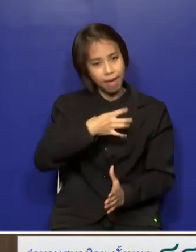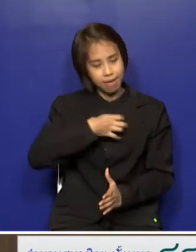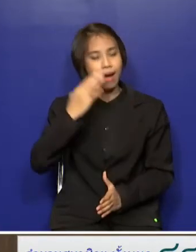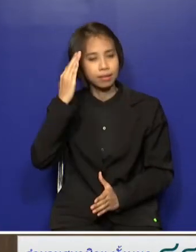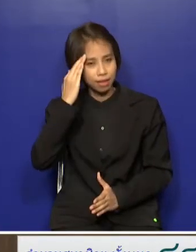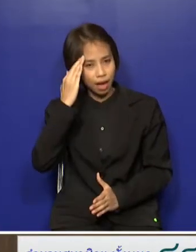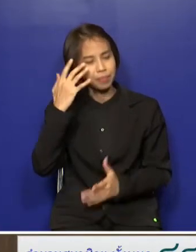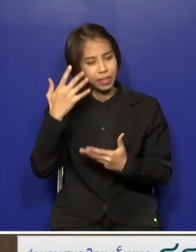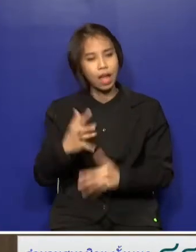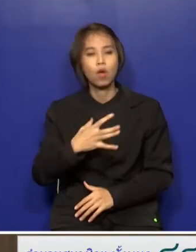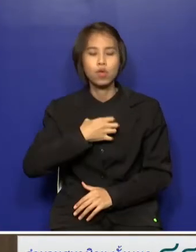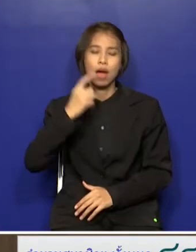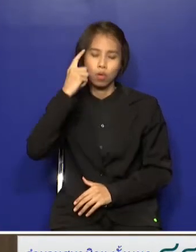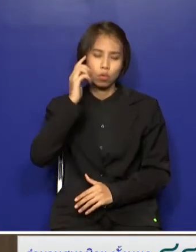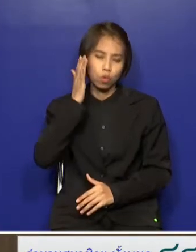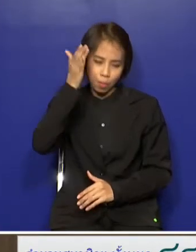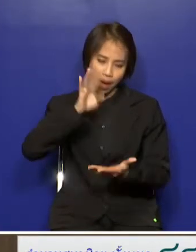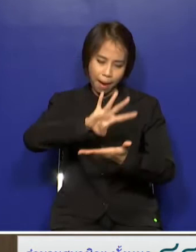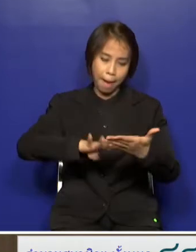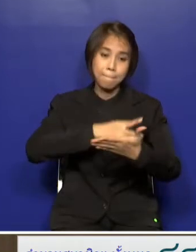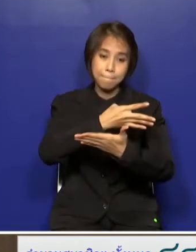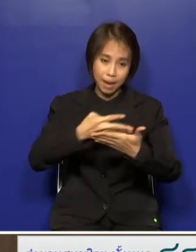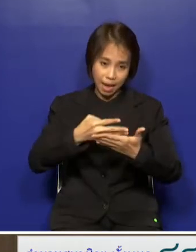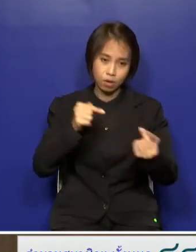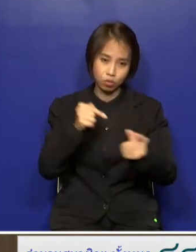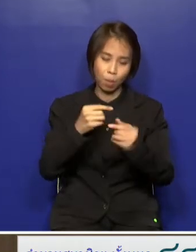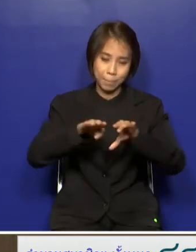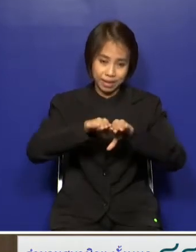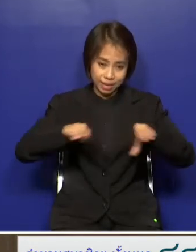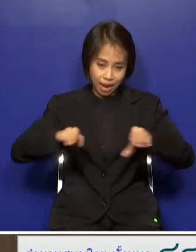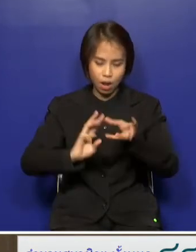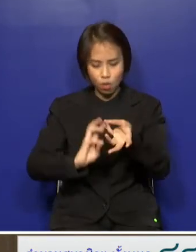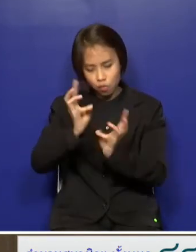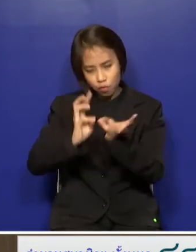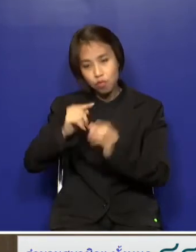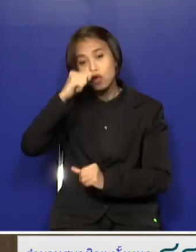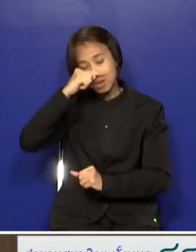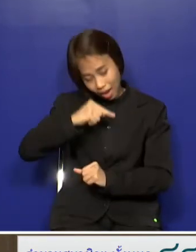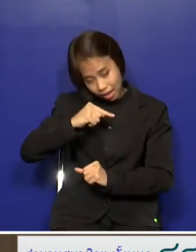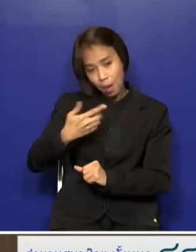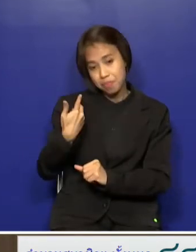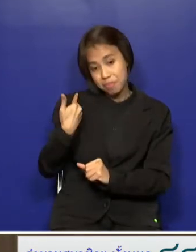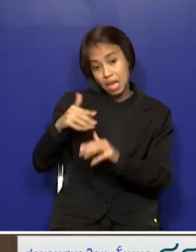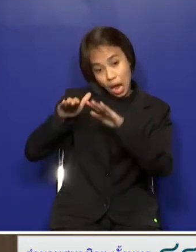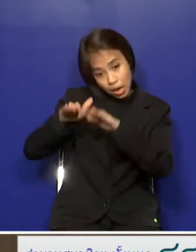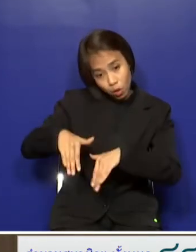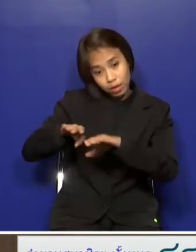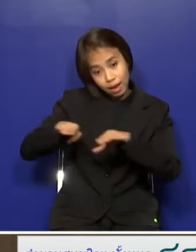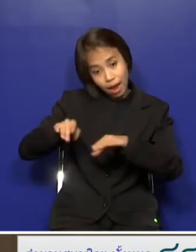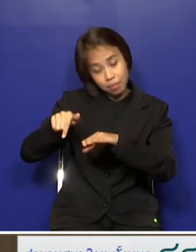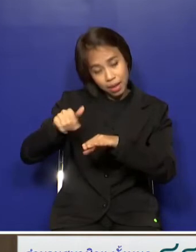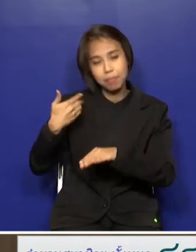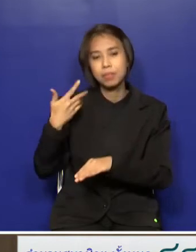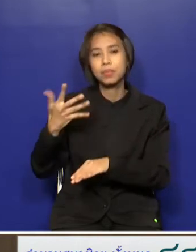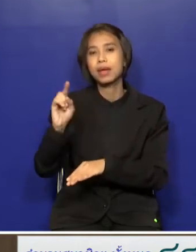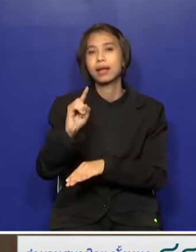านมีแผนในการปรับลดค่ามาตรฐานฝุ่น PM 2.5 ในประเทศไทยหรือไม่นะคะท่านประธานคะ WHO เนี่ยกำหนด